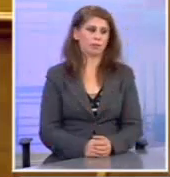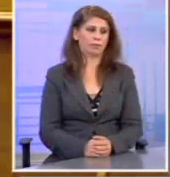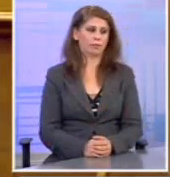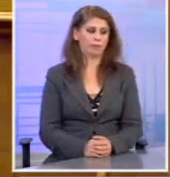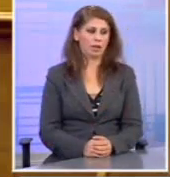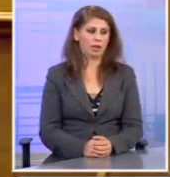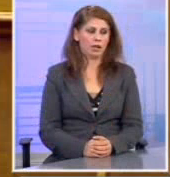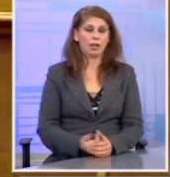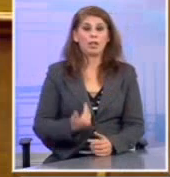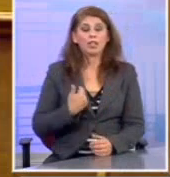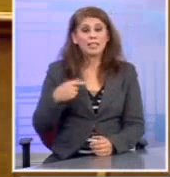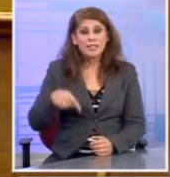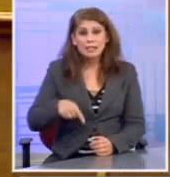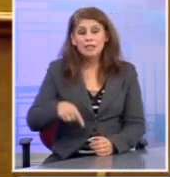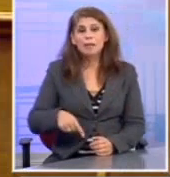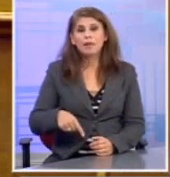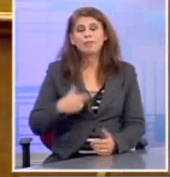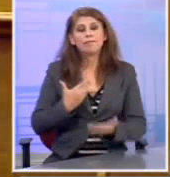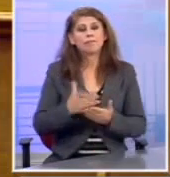Καλούμαστε λοιπόν σήμερα, κυρίες και κύριοι συνάδελφοι,